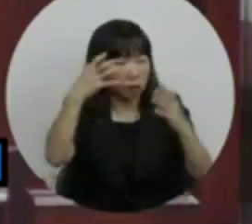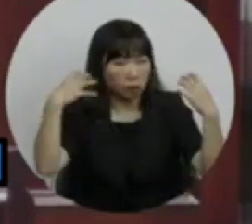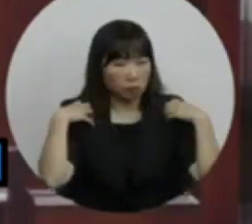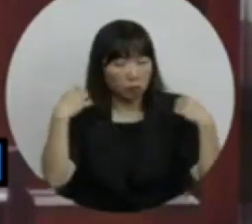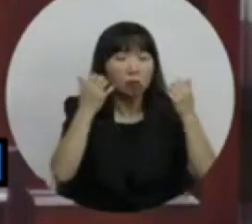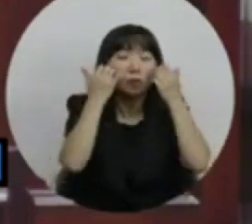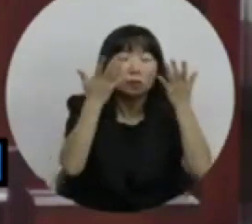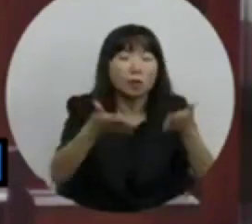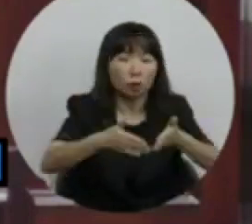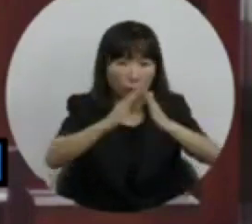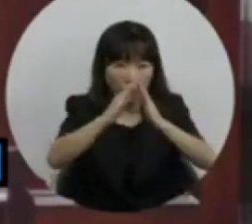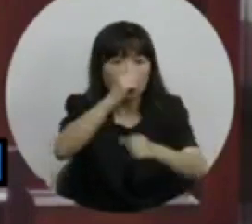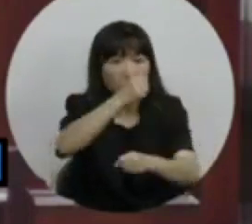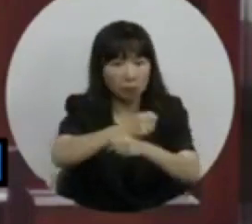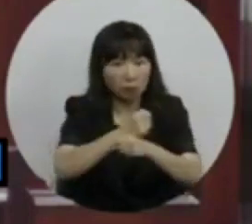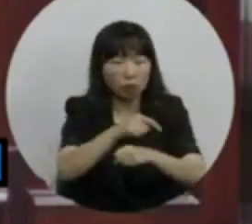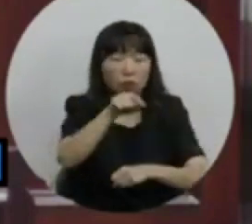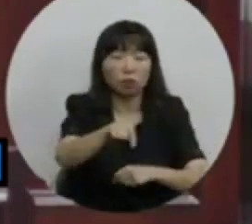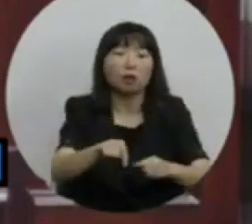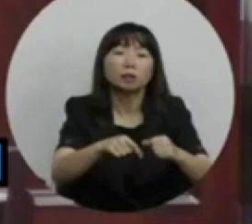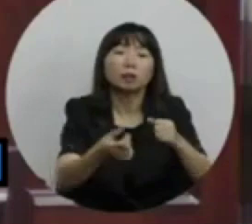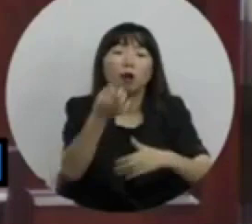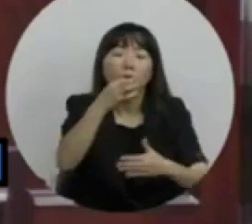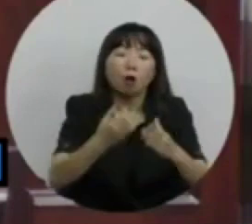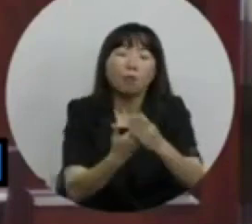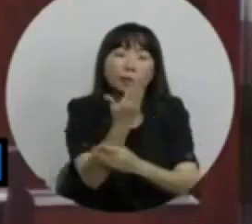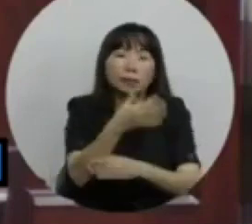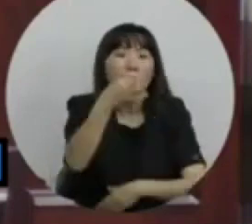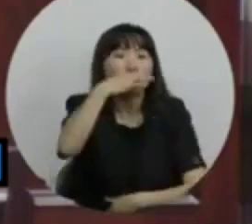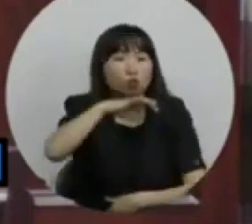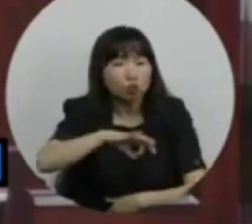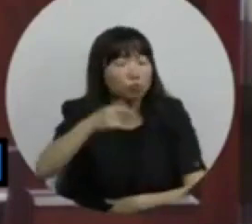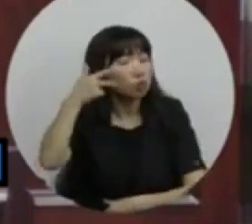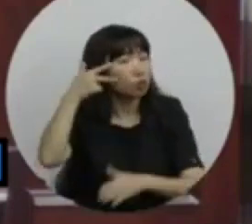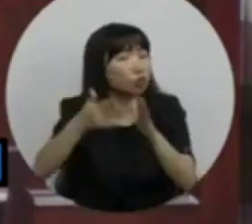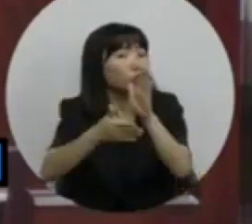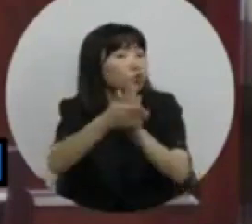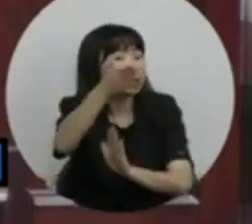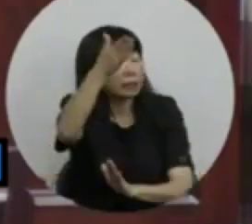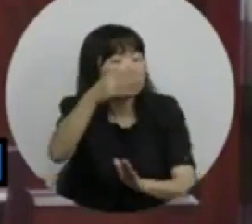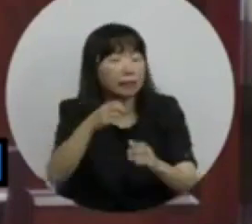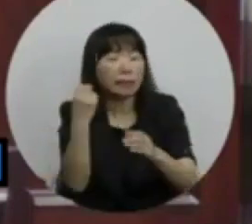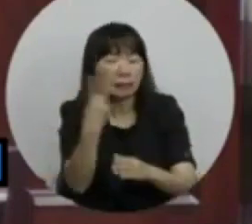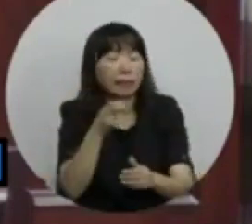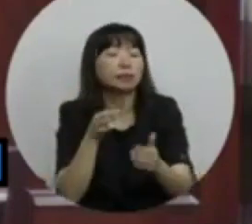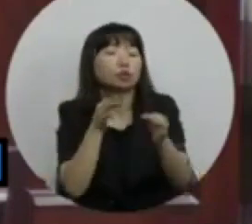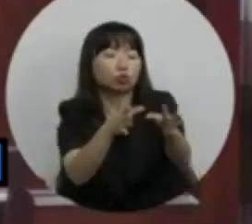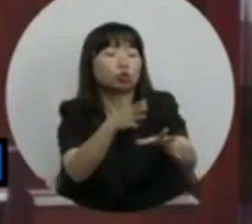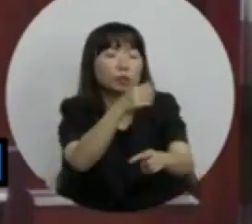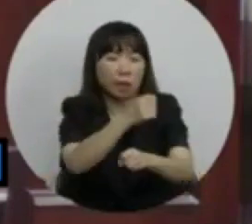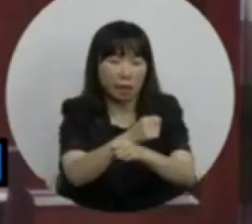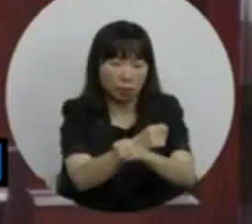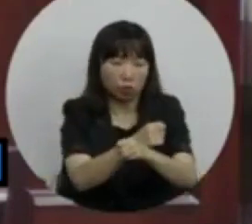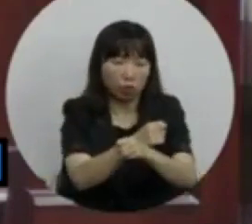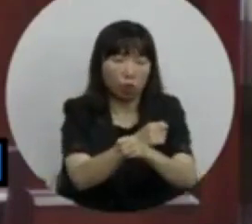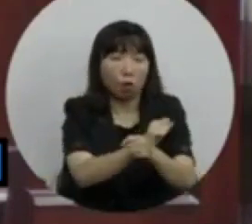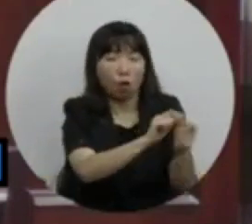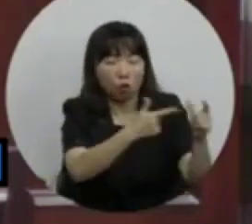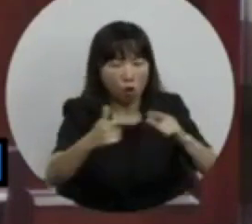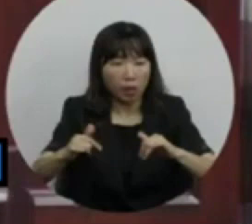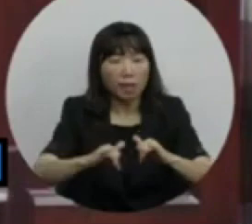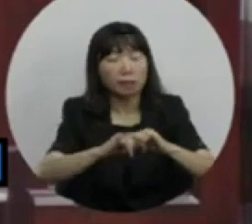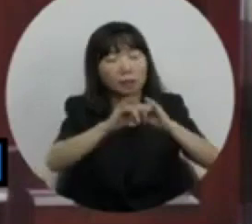것이며 여기서 발생되는 수익을 우리 지역에 재투자하여 재원 절감과